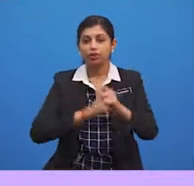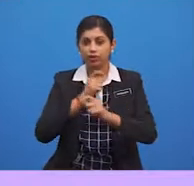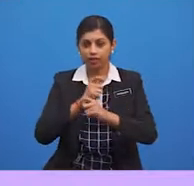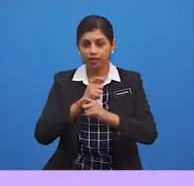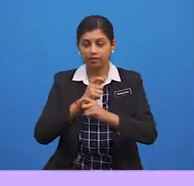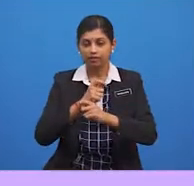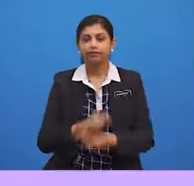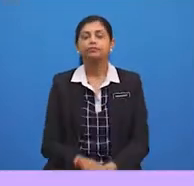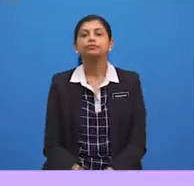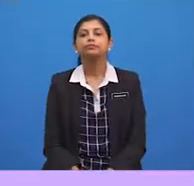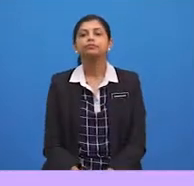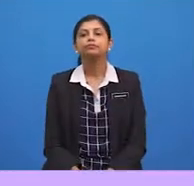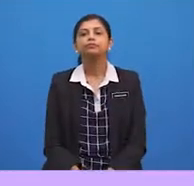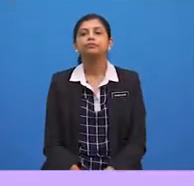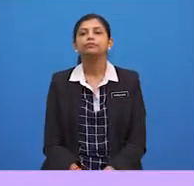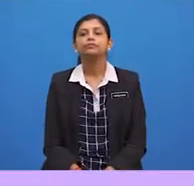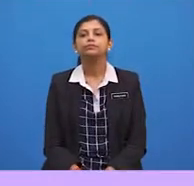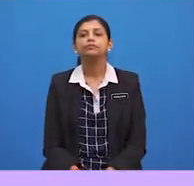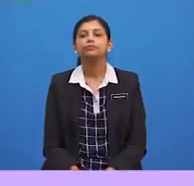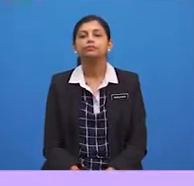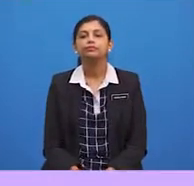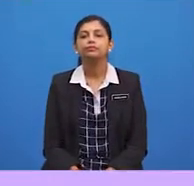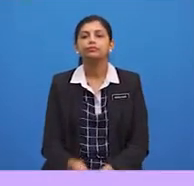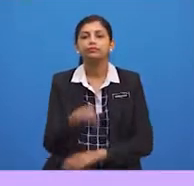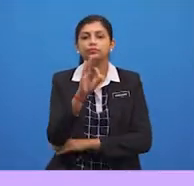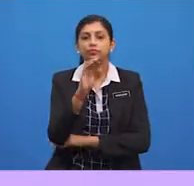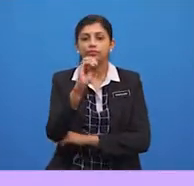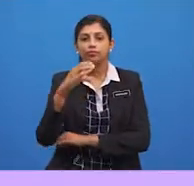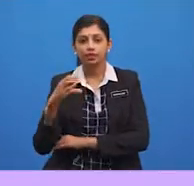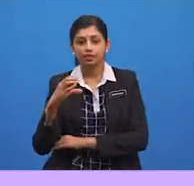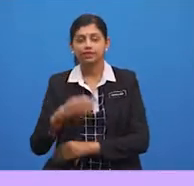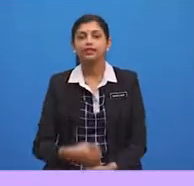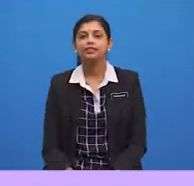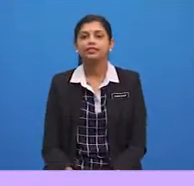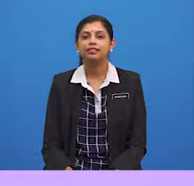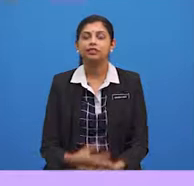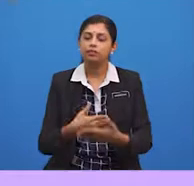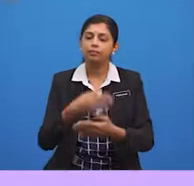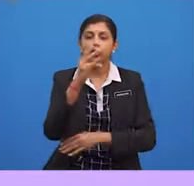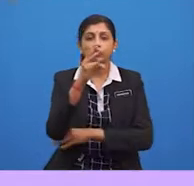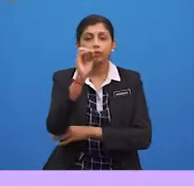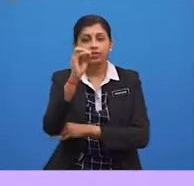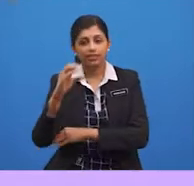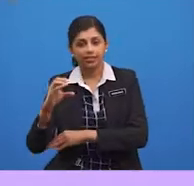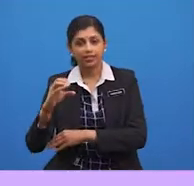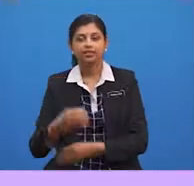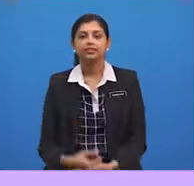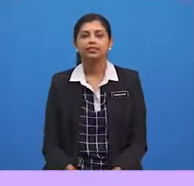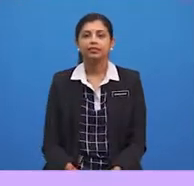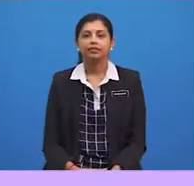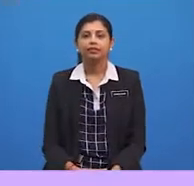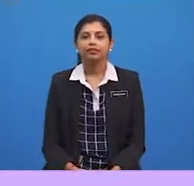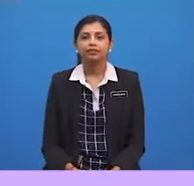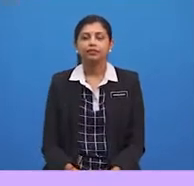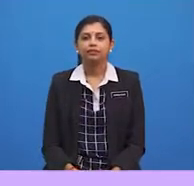sejuk sederhana adalah antara 9 darjah Celsius hingga 17 darjah Celsius,